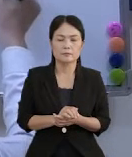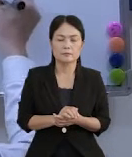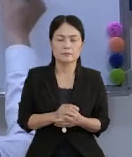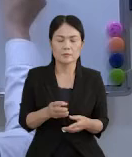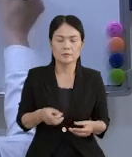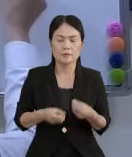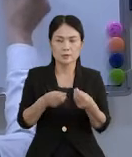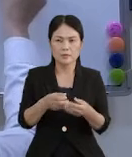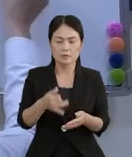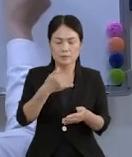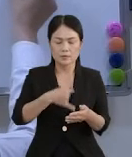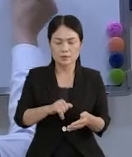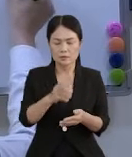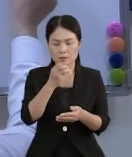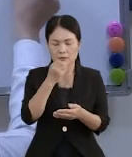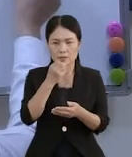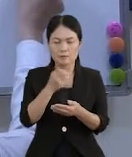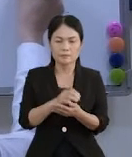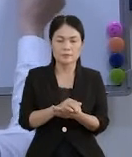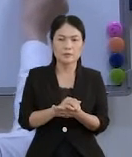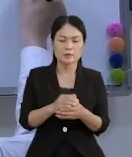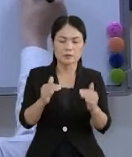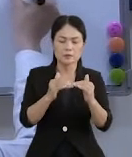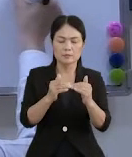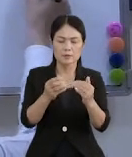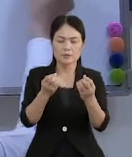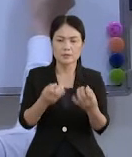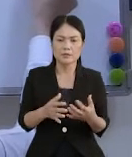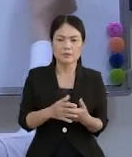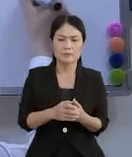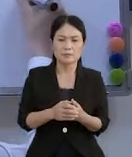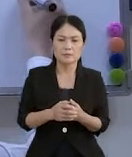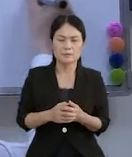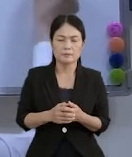ơi con nhắm sma mang con